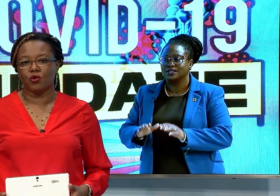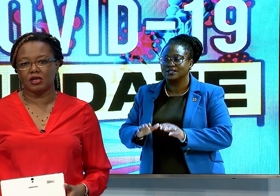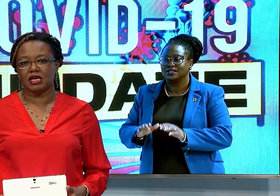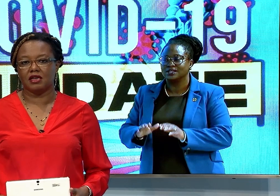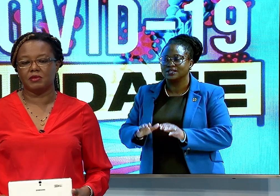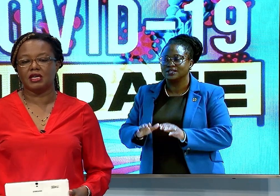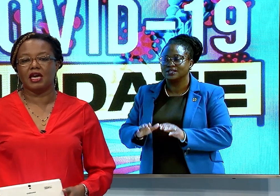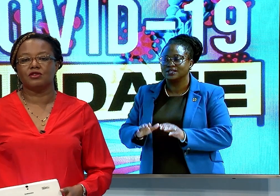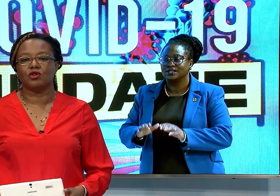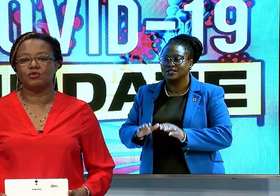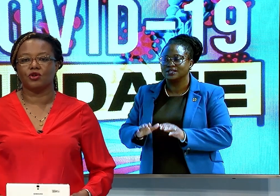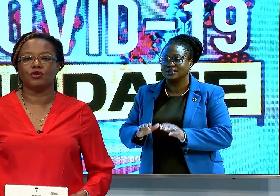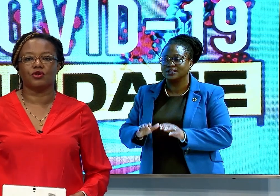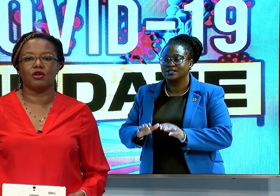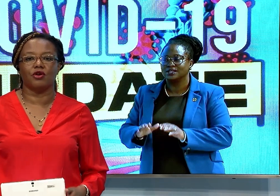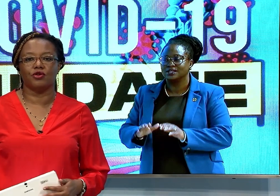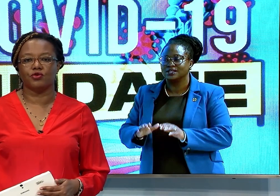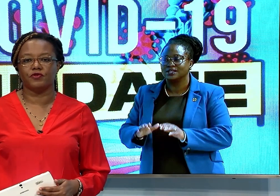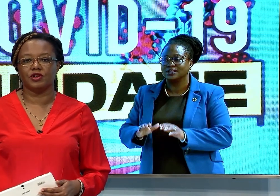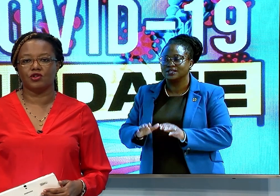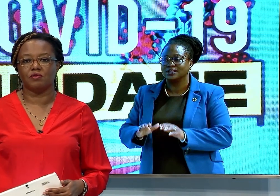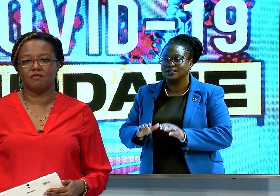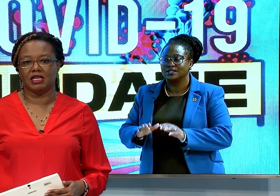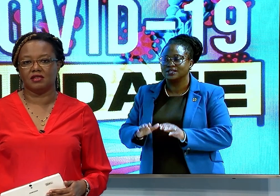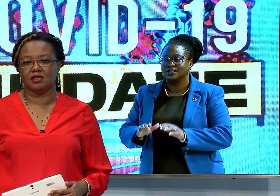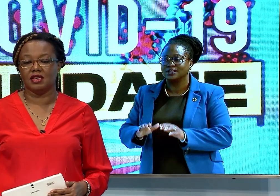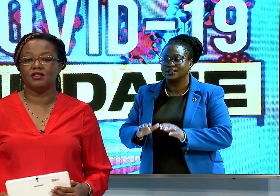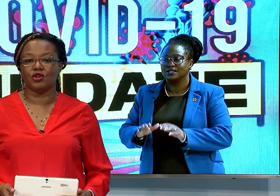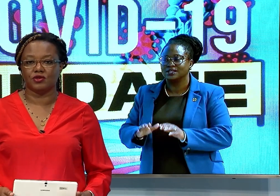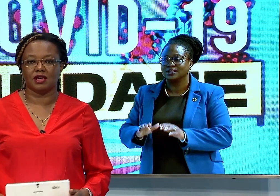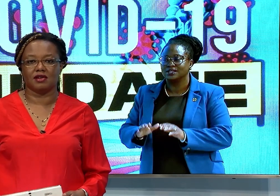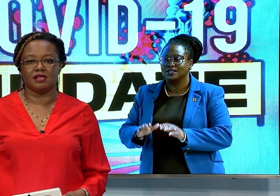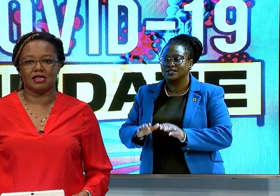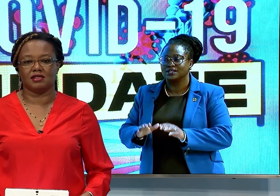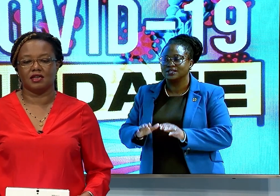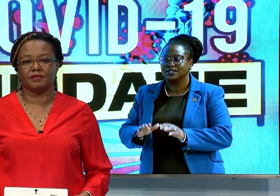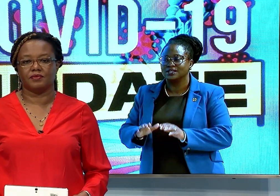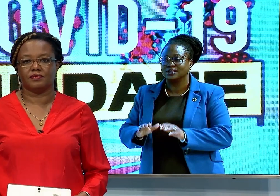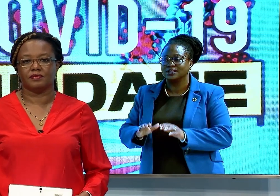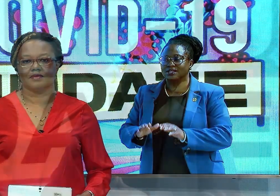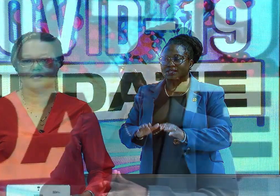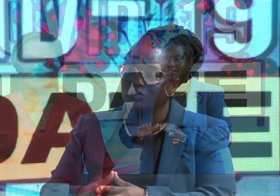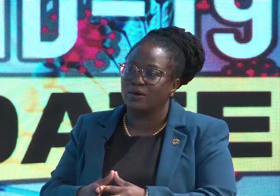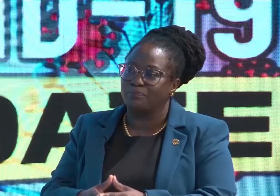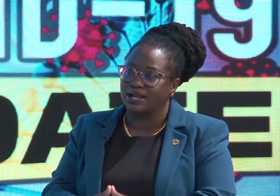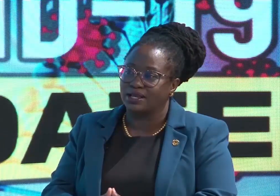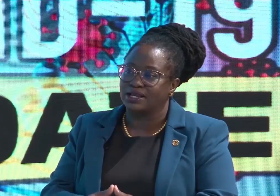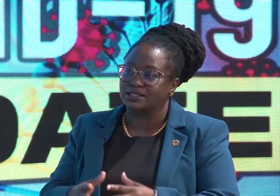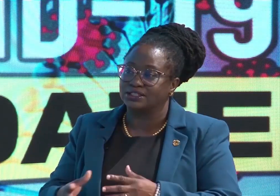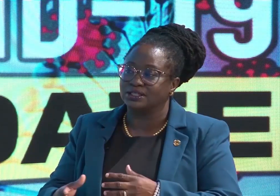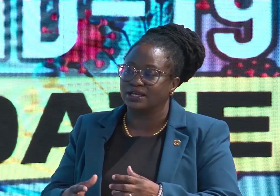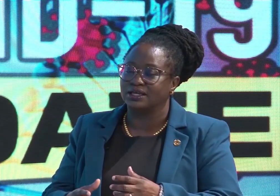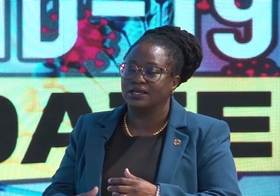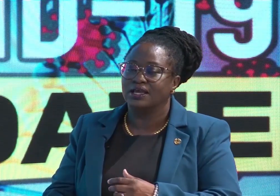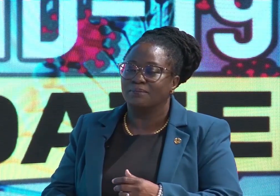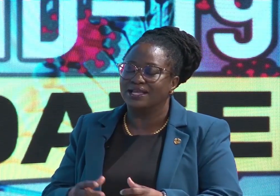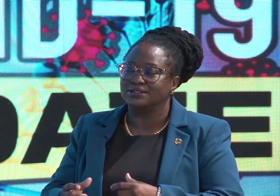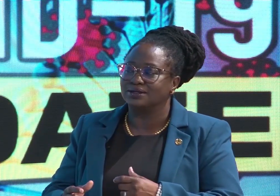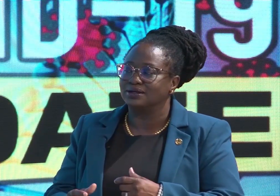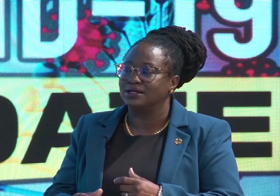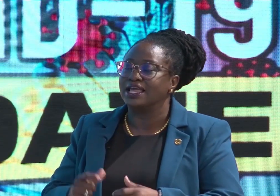nu mogelijkheden bekijkt om toch controle uit te oefenen op de mensen die in thuisquarantaine zijn. Je zit op een planning en je ziet